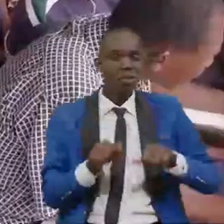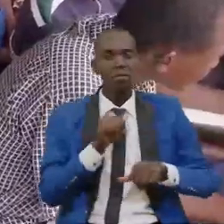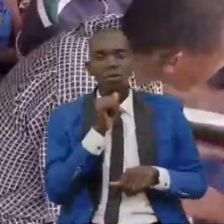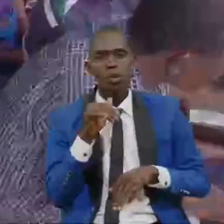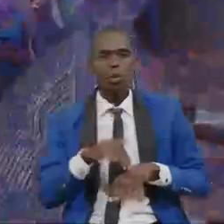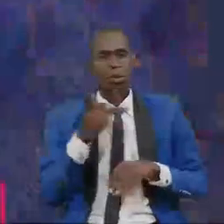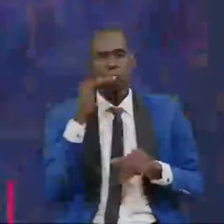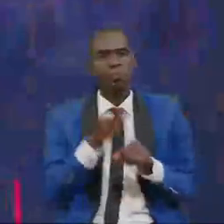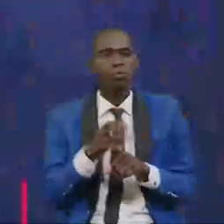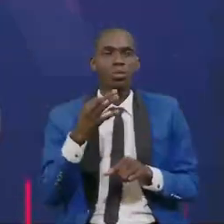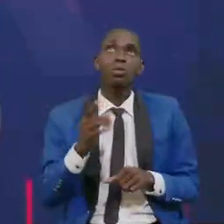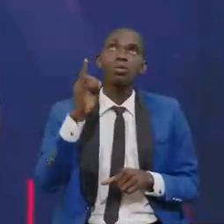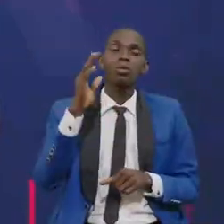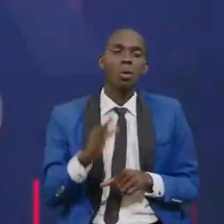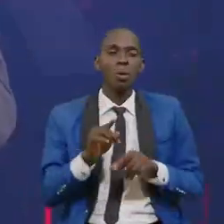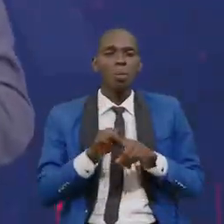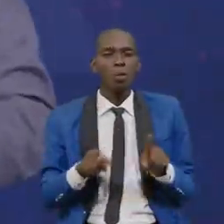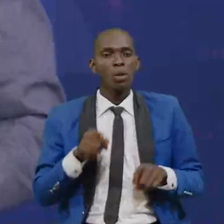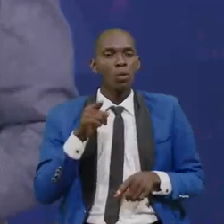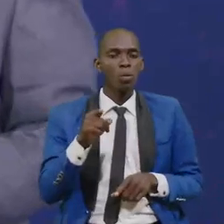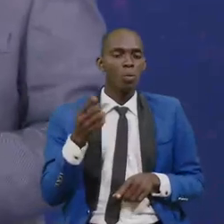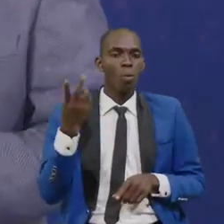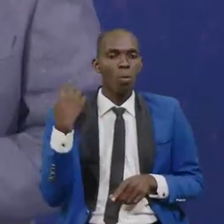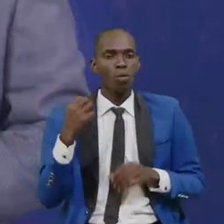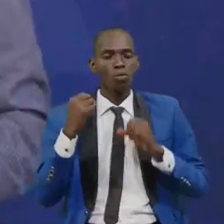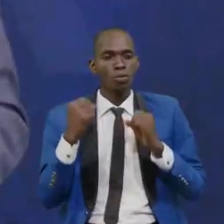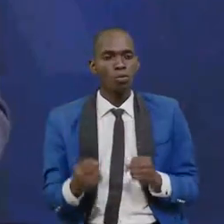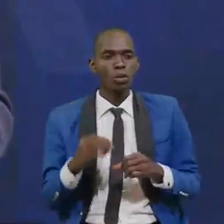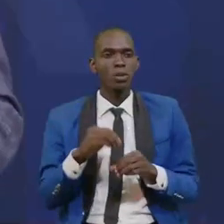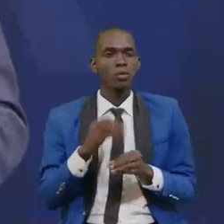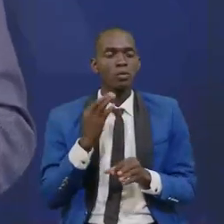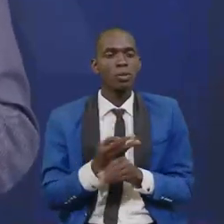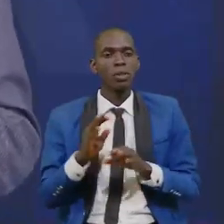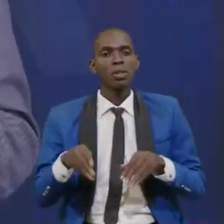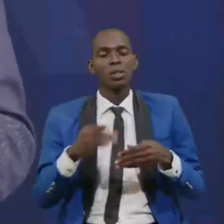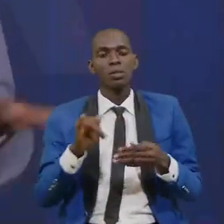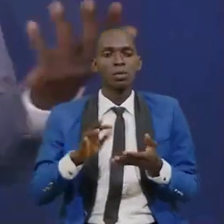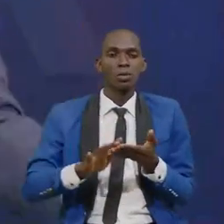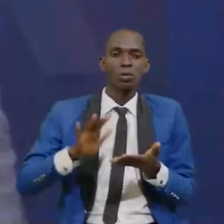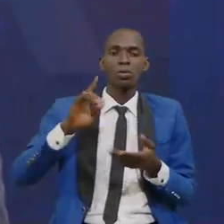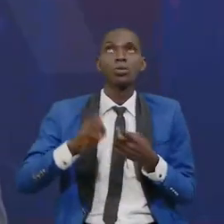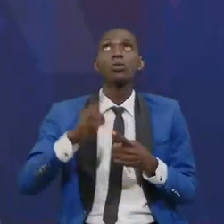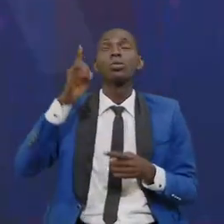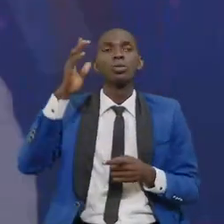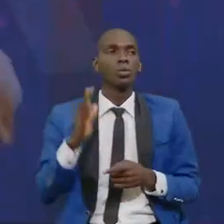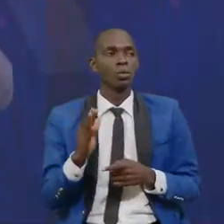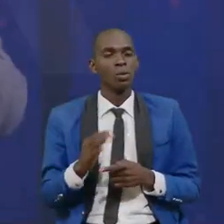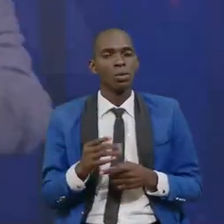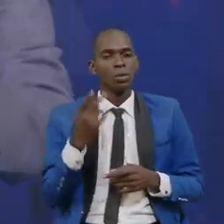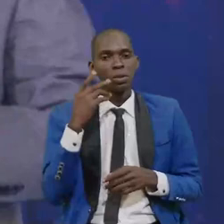Dieu, mais il fut fortifié par la foi, donnant gloire à Dieu.